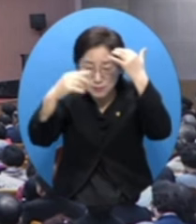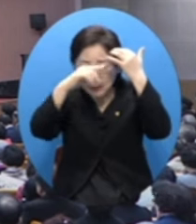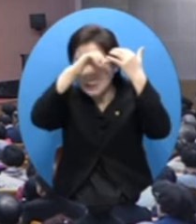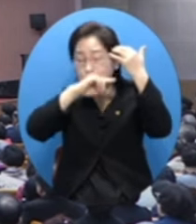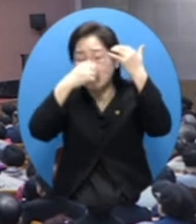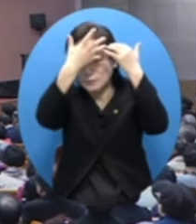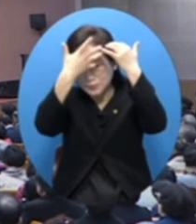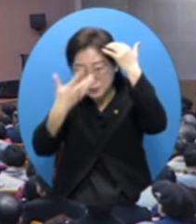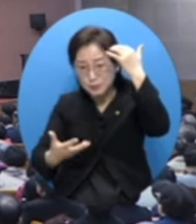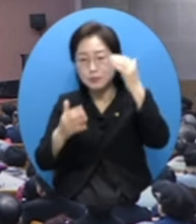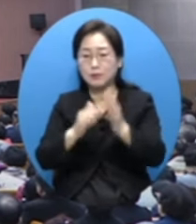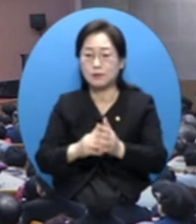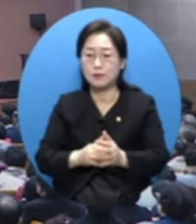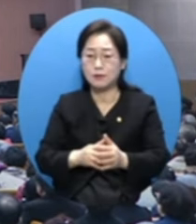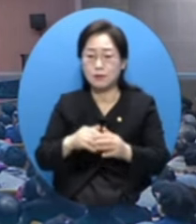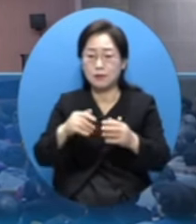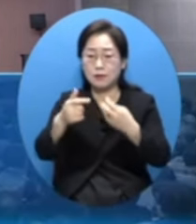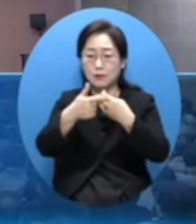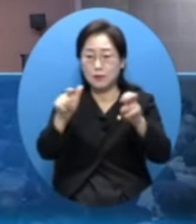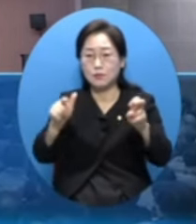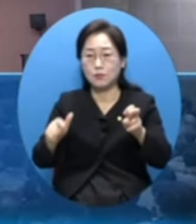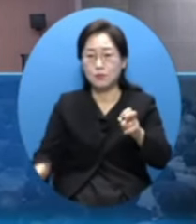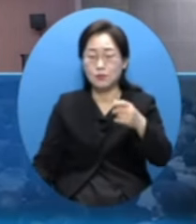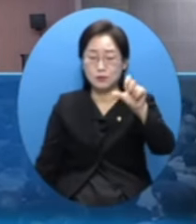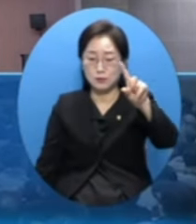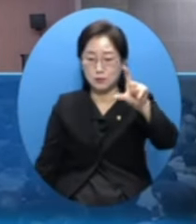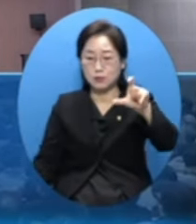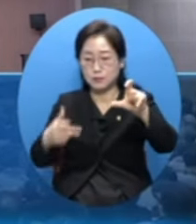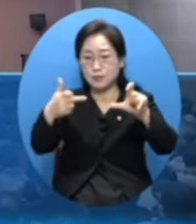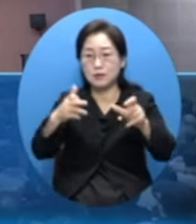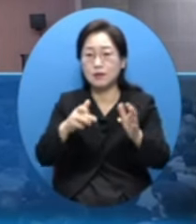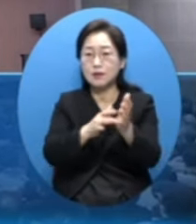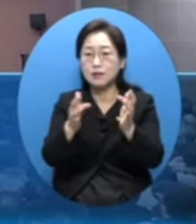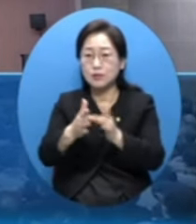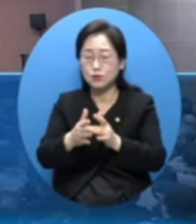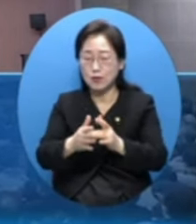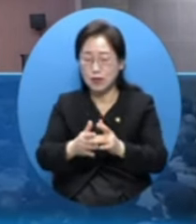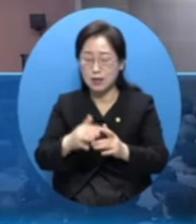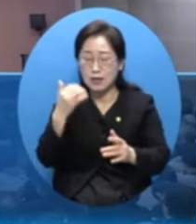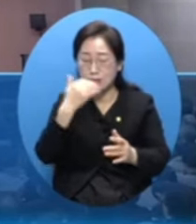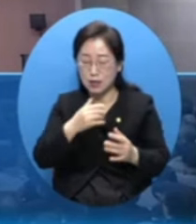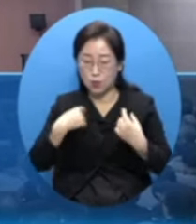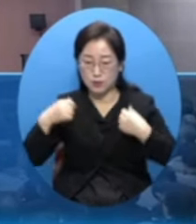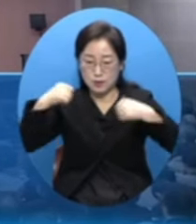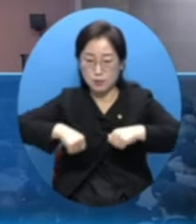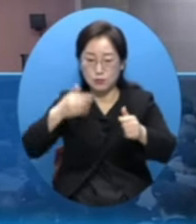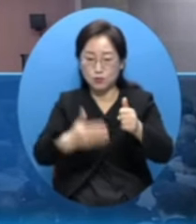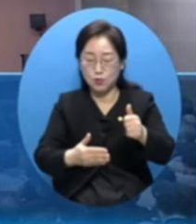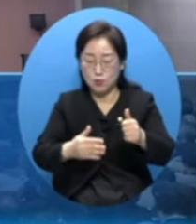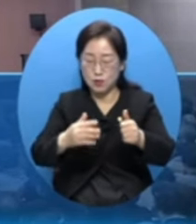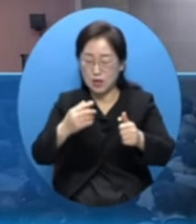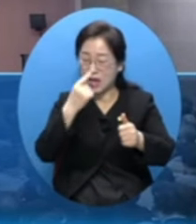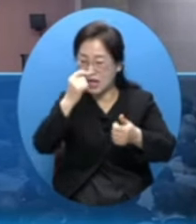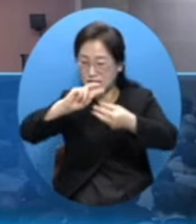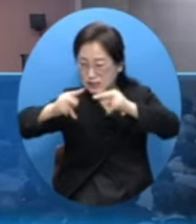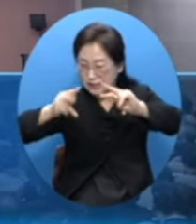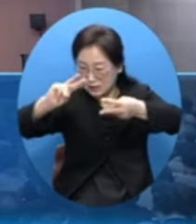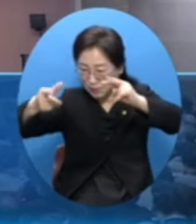흘리셨습니다 마가복음 15장 17절입니다 예수에게 자세 곳을 입히고 가시관을 엮고